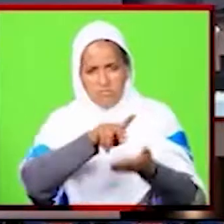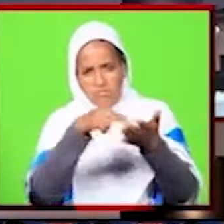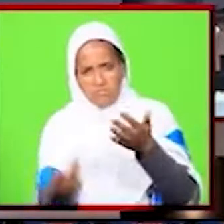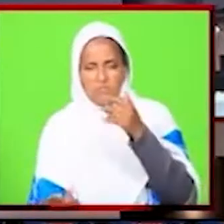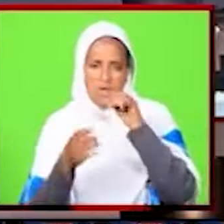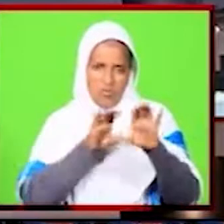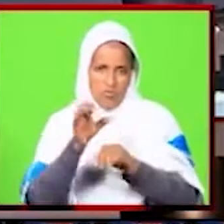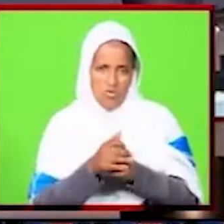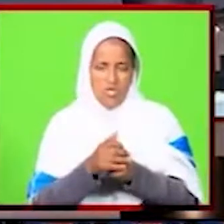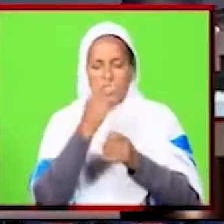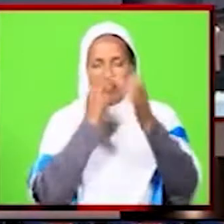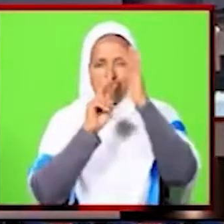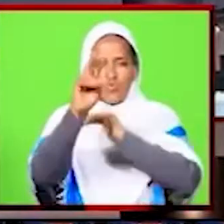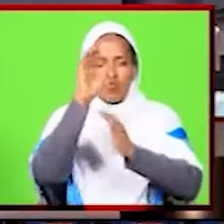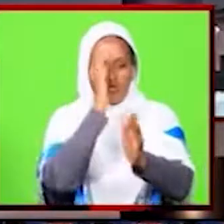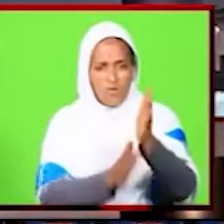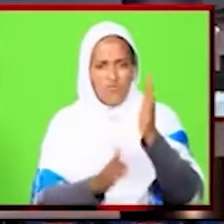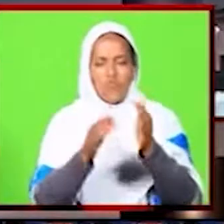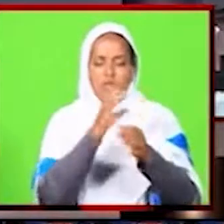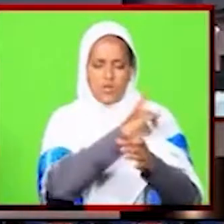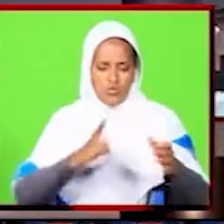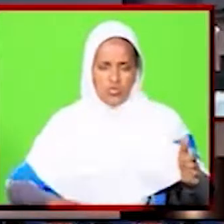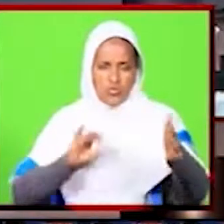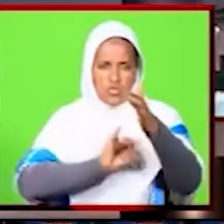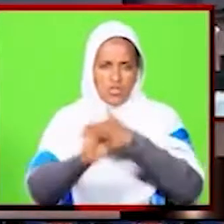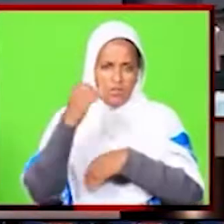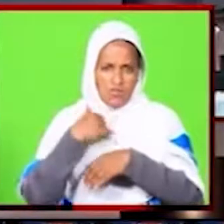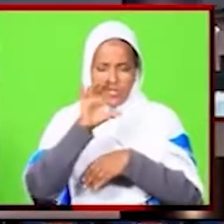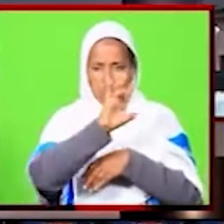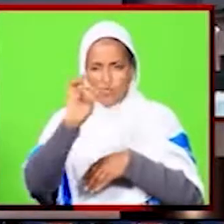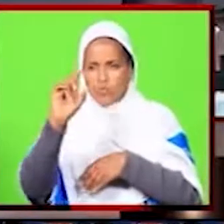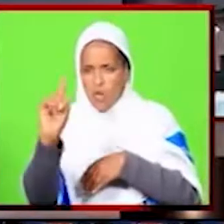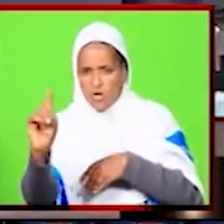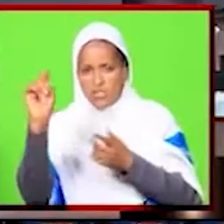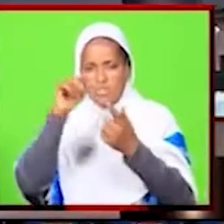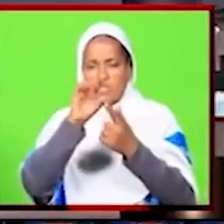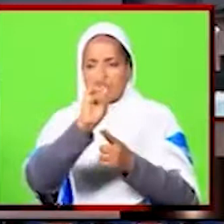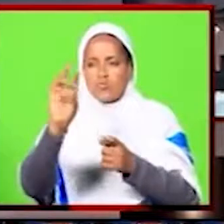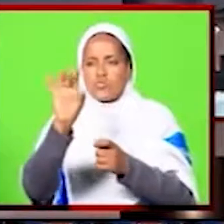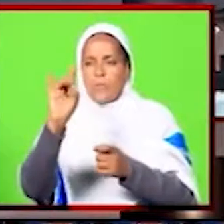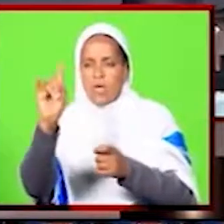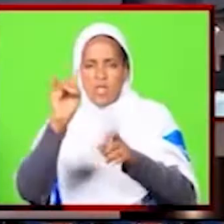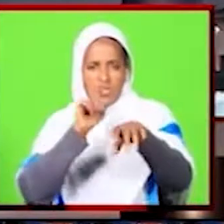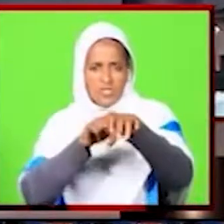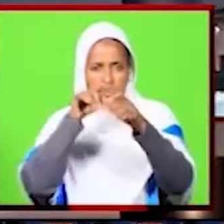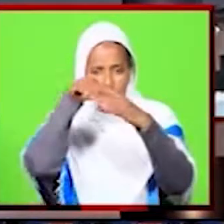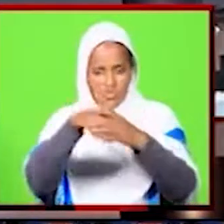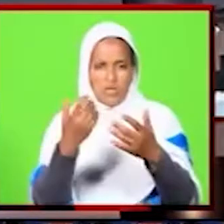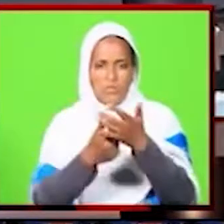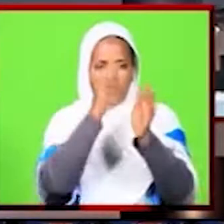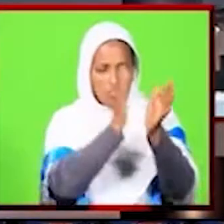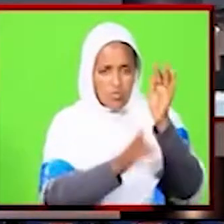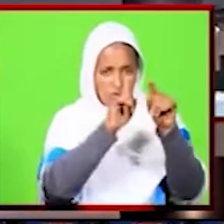አጥፍቷታል። ትንቢቱ የተጻፈው ከክርስቶስ ልደት በፊት ከ701 እስከ 681 ባለው ጊዜ ውስጥ